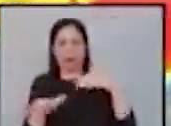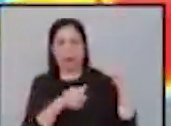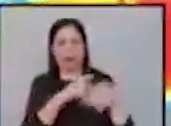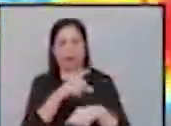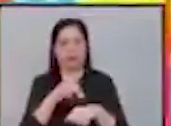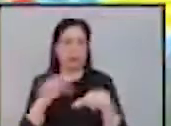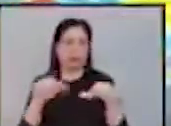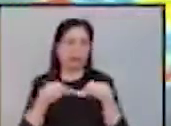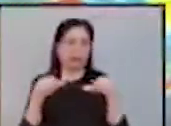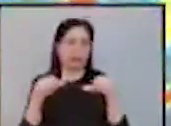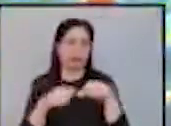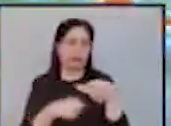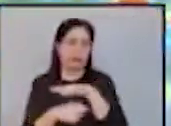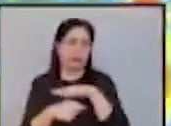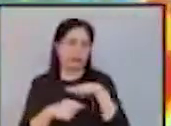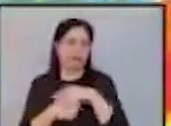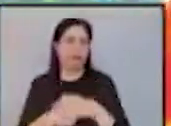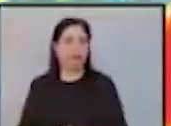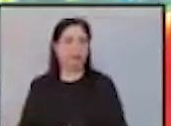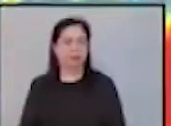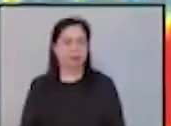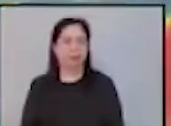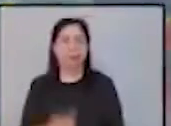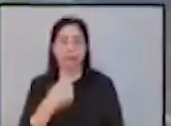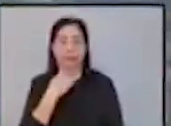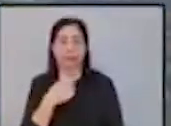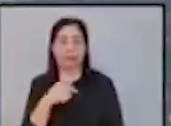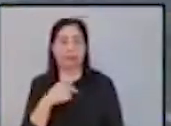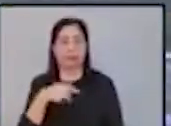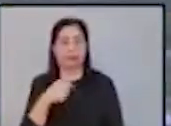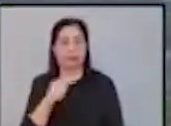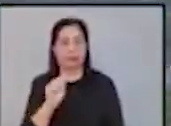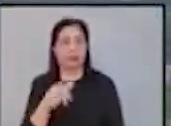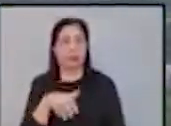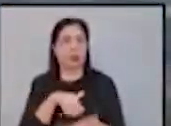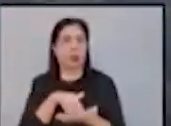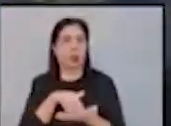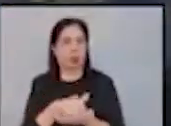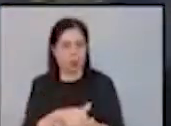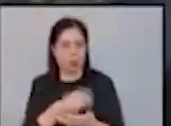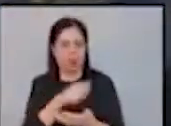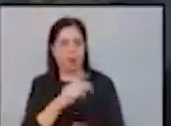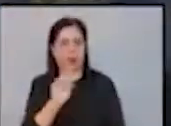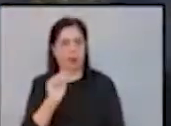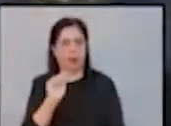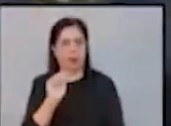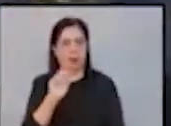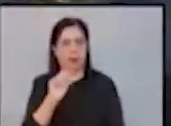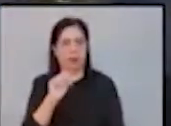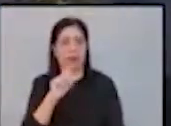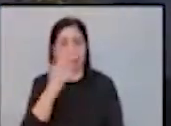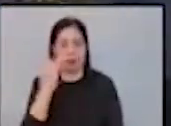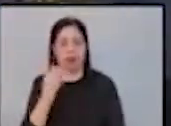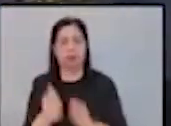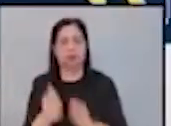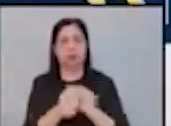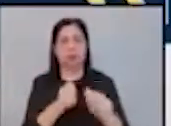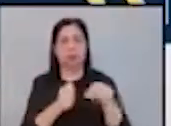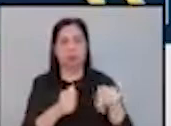of Responsibility. Giit ng pag-asa, humina si Super Typhoon Carding nang daanan nito ang Sierra